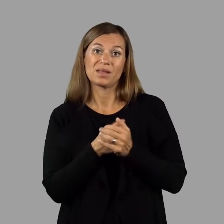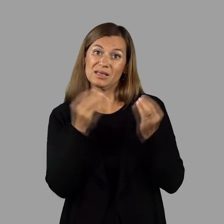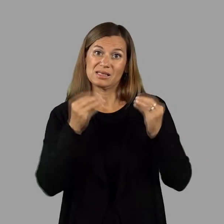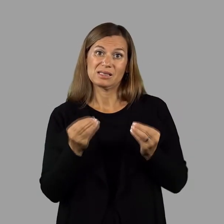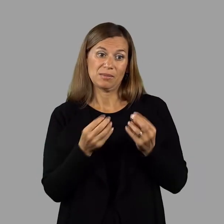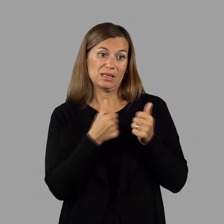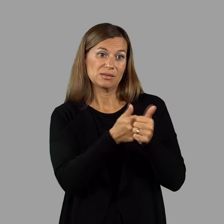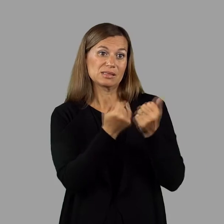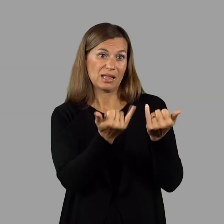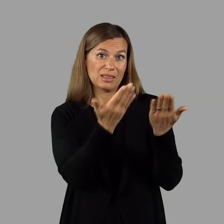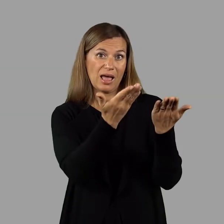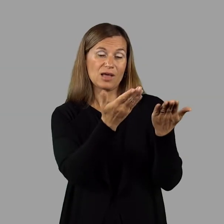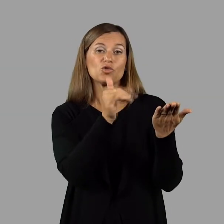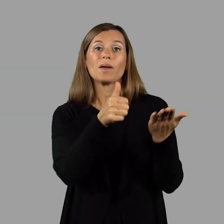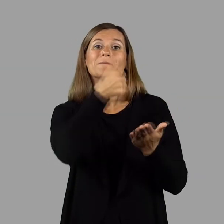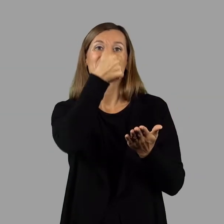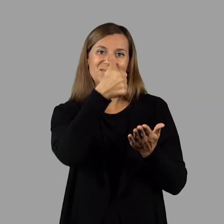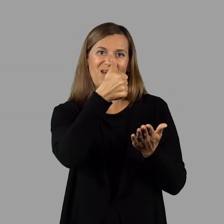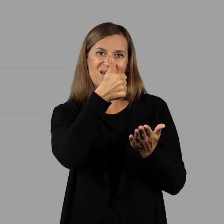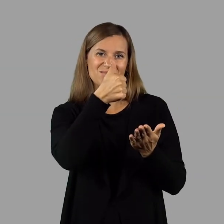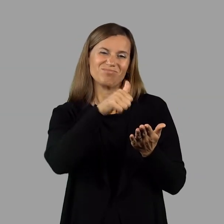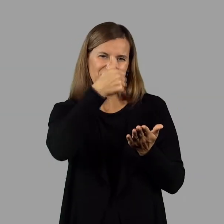Sistem, ki ga spremljate sedaj, je prva verzija.